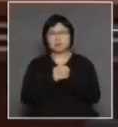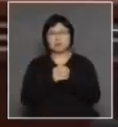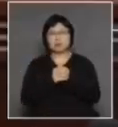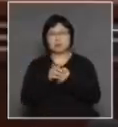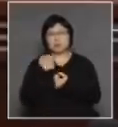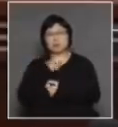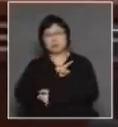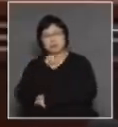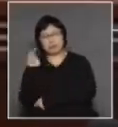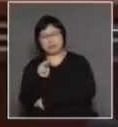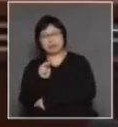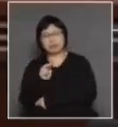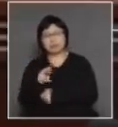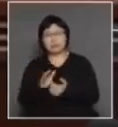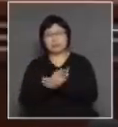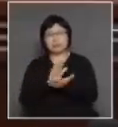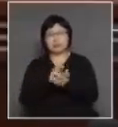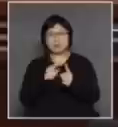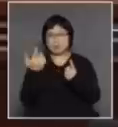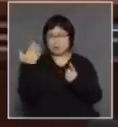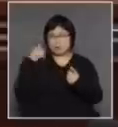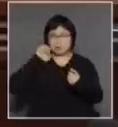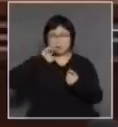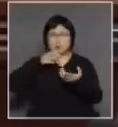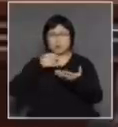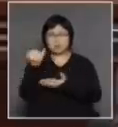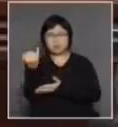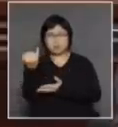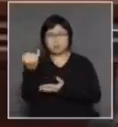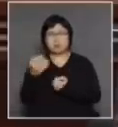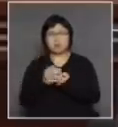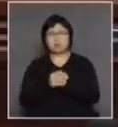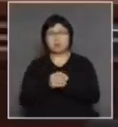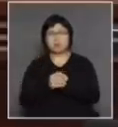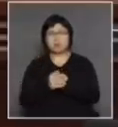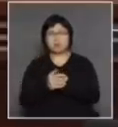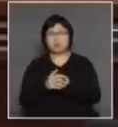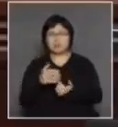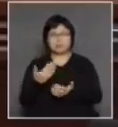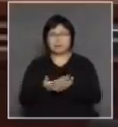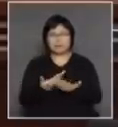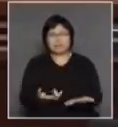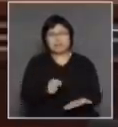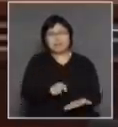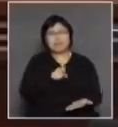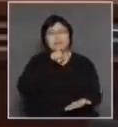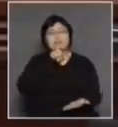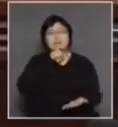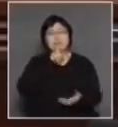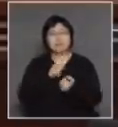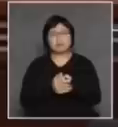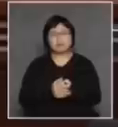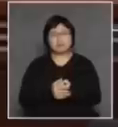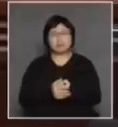度睇咧，十一年前所講嘅弊病咧，好可惜今日都仍然係存在。